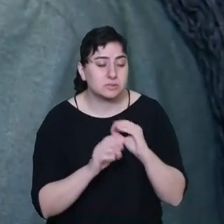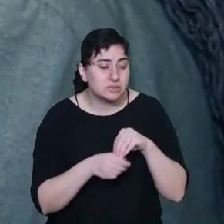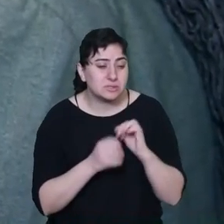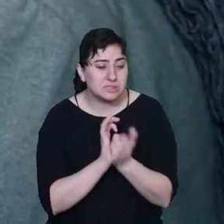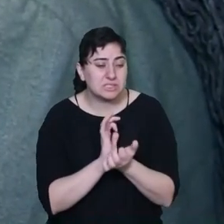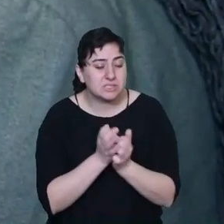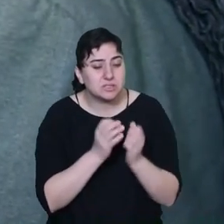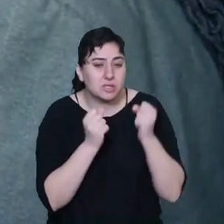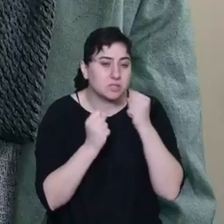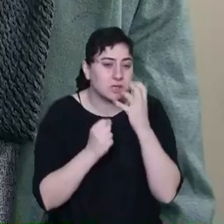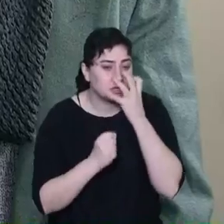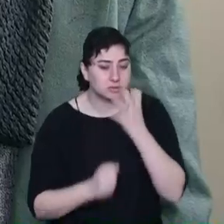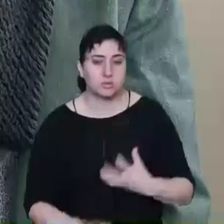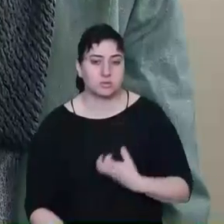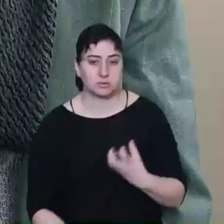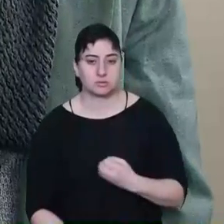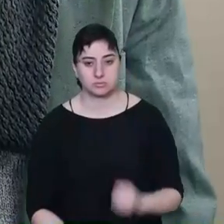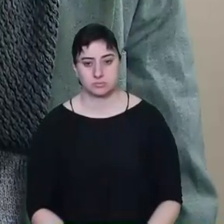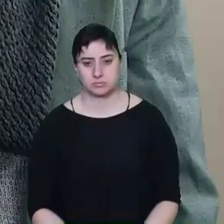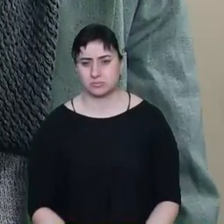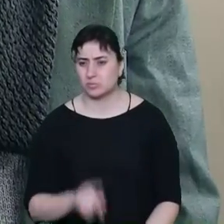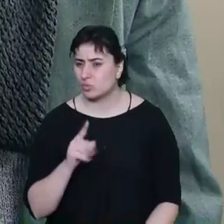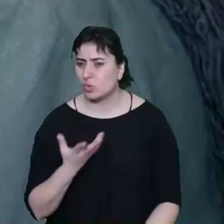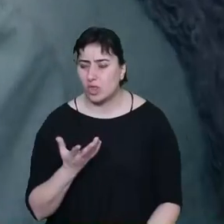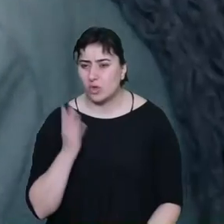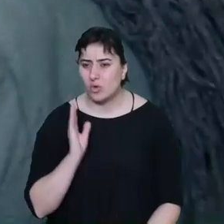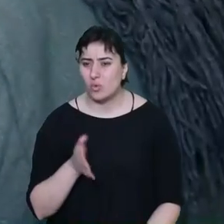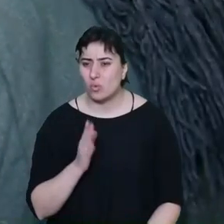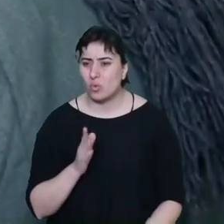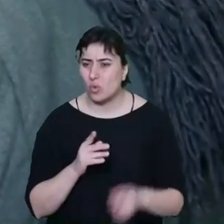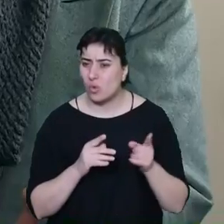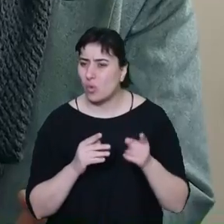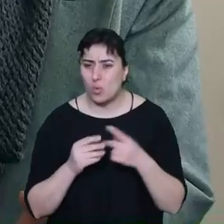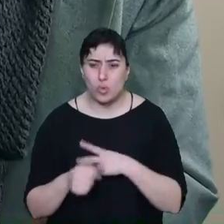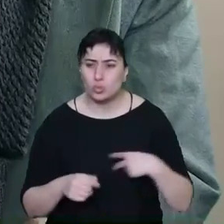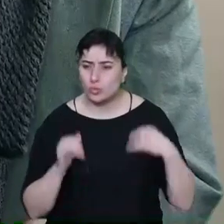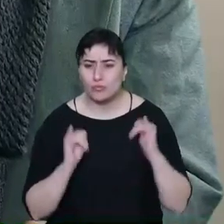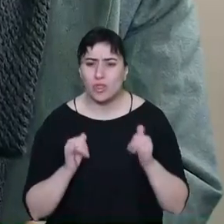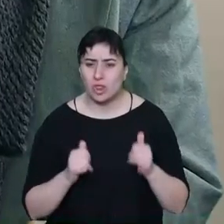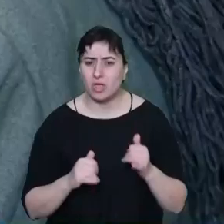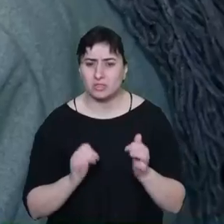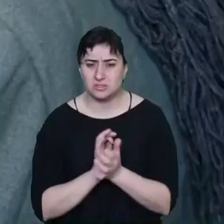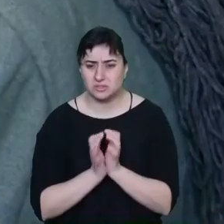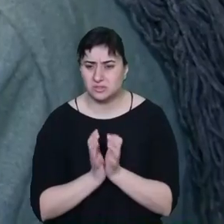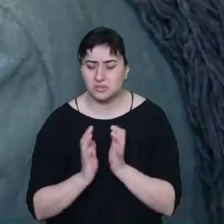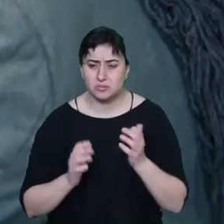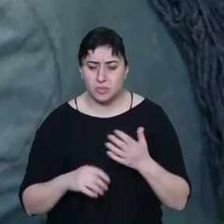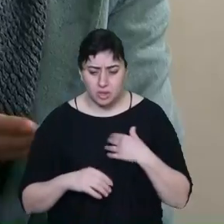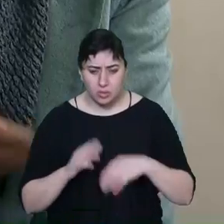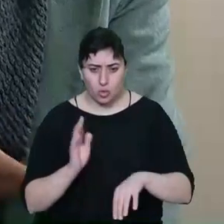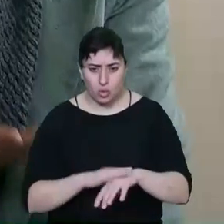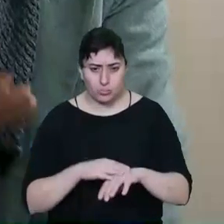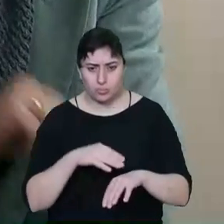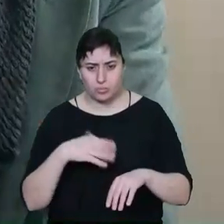biniyorlar. Eziliyorlar, biziliyorlar. Oh, o neydi ya? O otobüsün hali neydi ya? Öyle tıklım tıkış. Ya kendi kolum